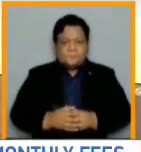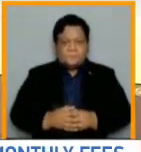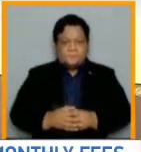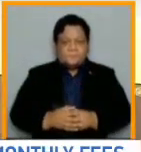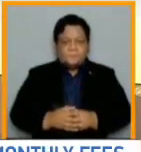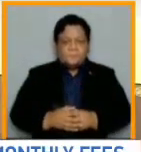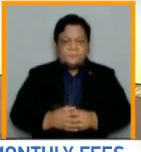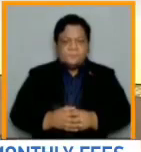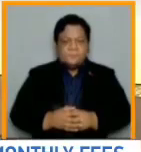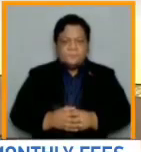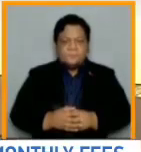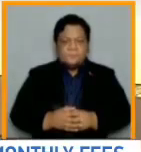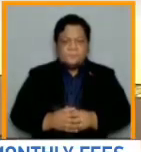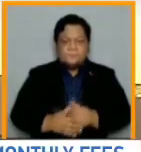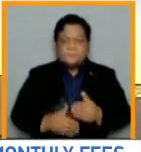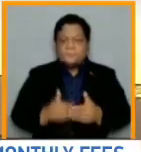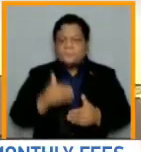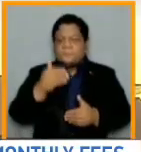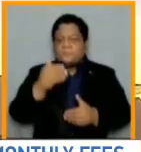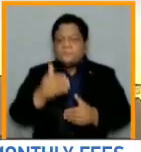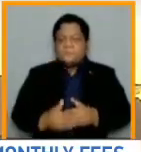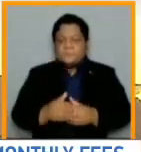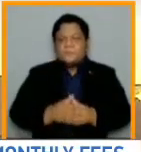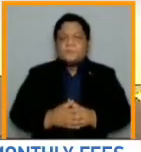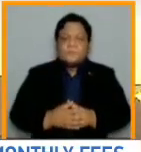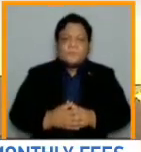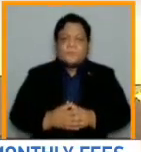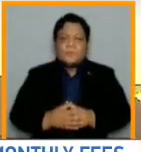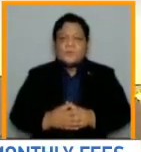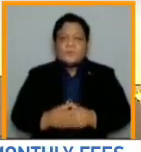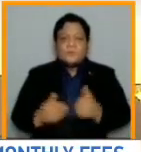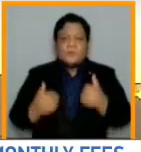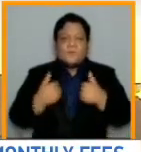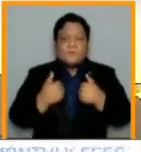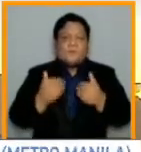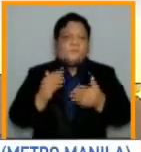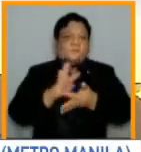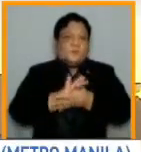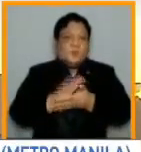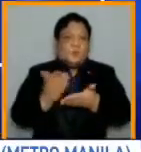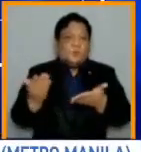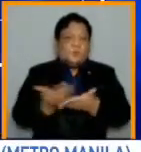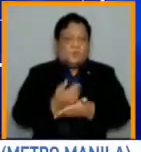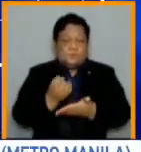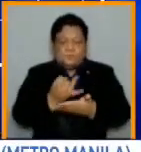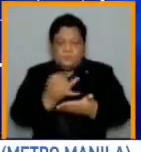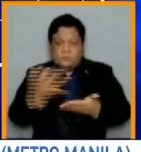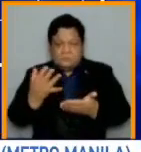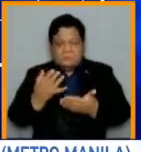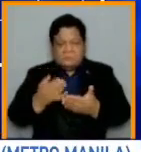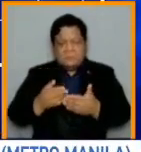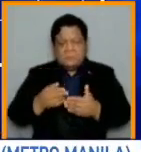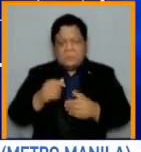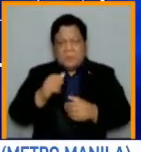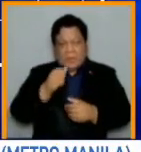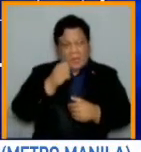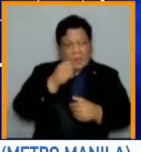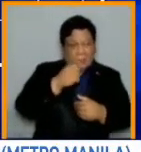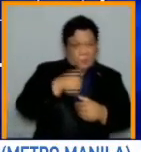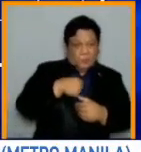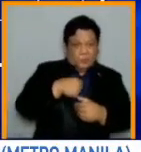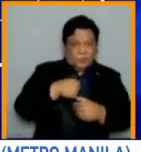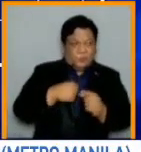News. Tumaas sa night alang bagong COVID-19 cases sa bansa kahapon kumpara nung isang araw. Base sa datos ng Department of Health,